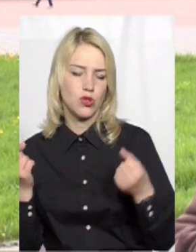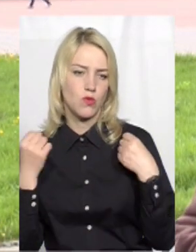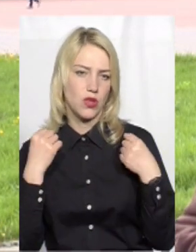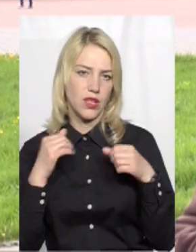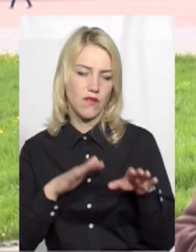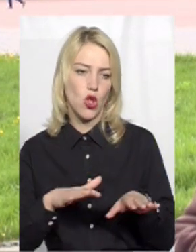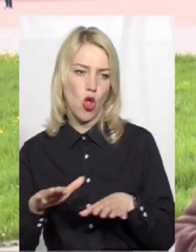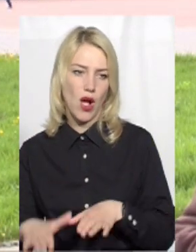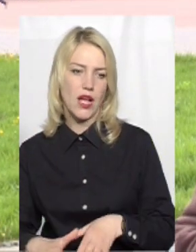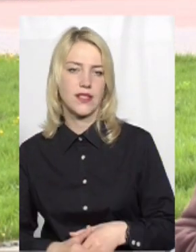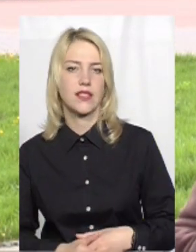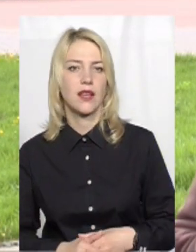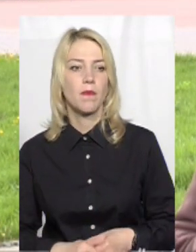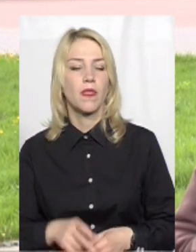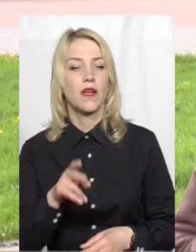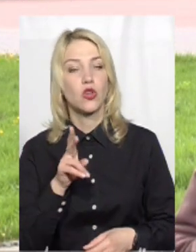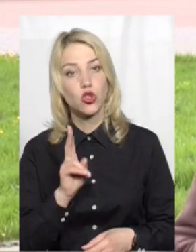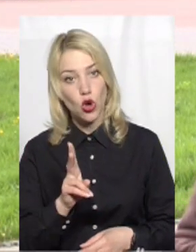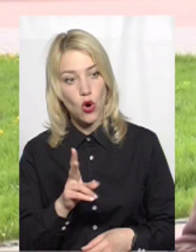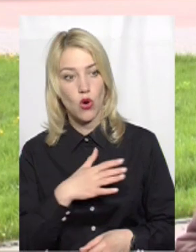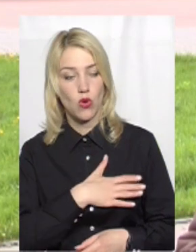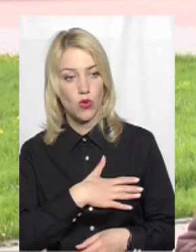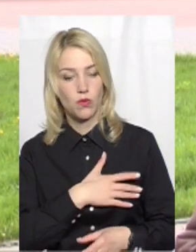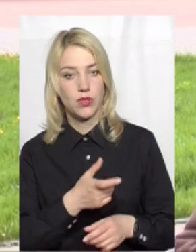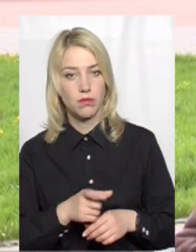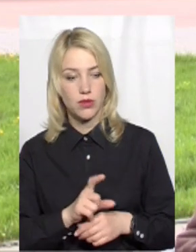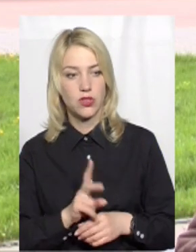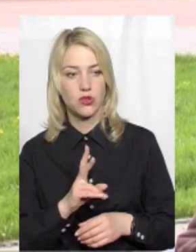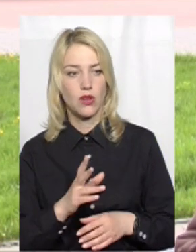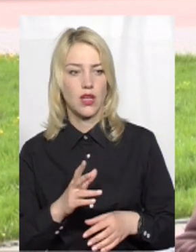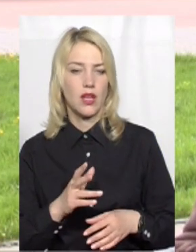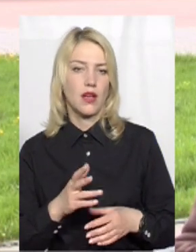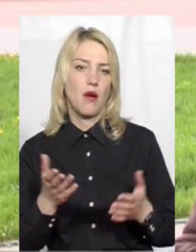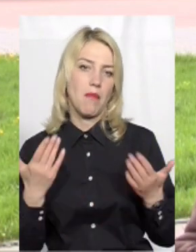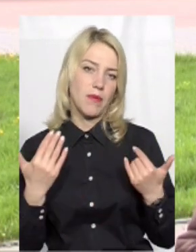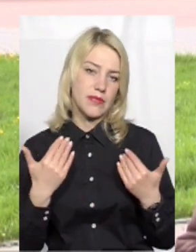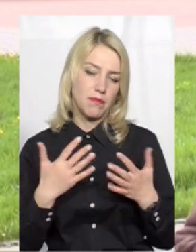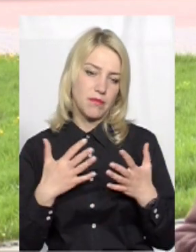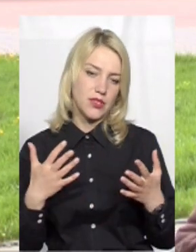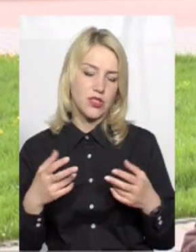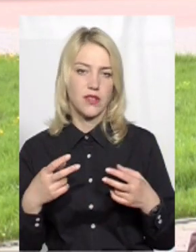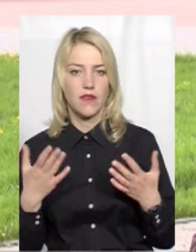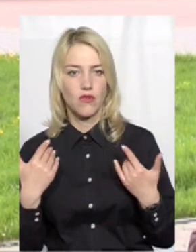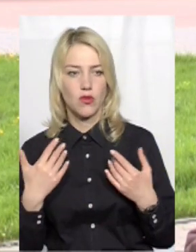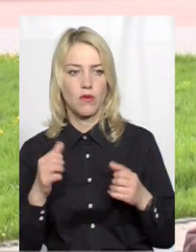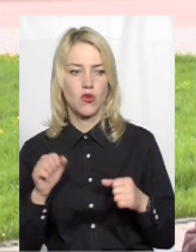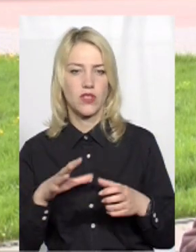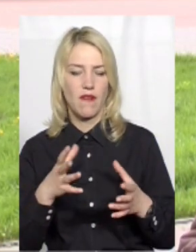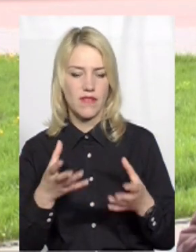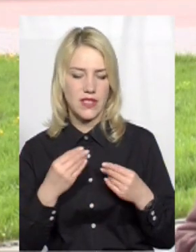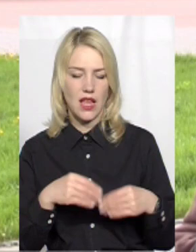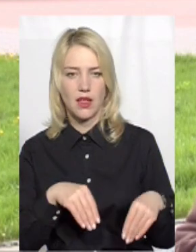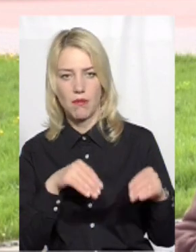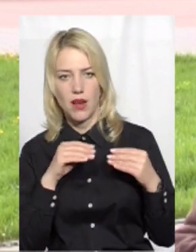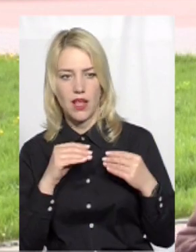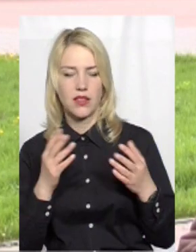локацій. Хто любить більше, полюбляє пасивний відпочинок, можна буде просто взяти плід і лягти